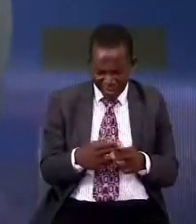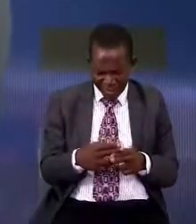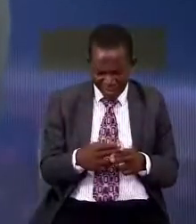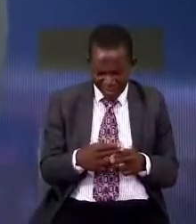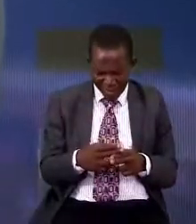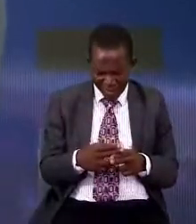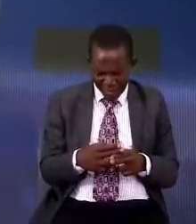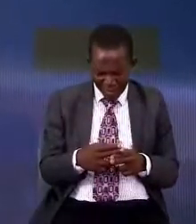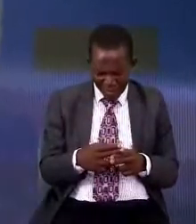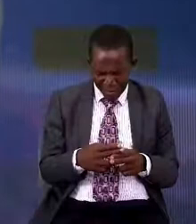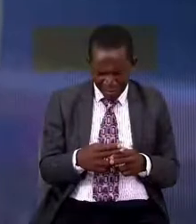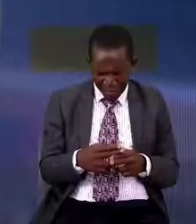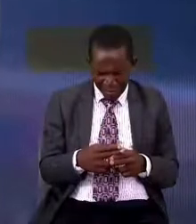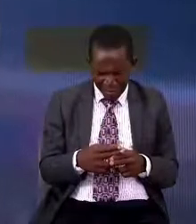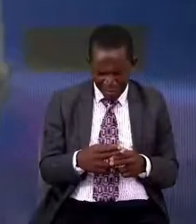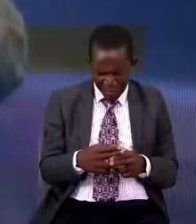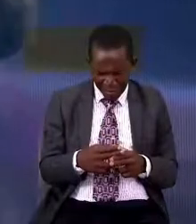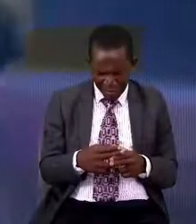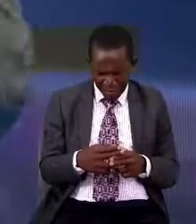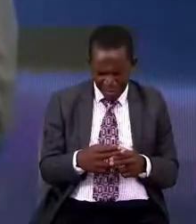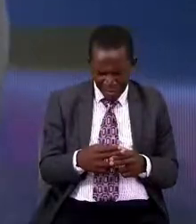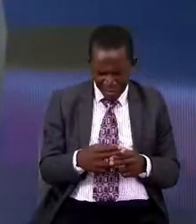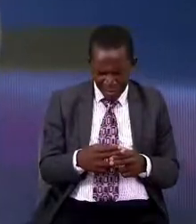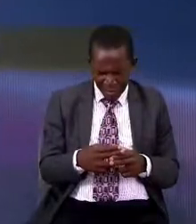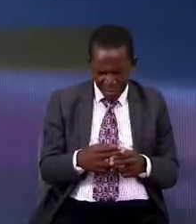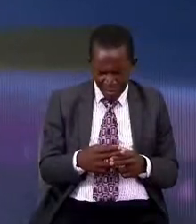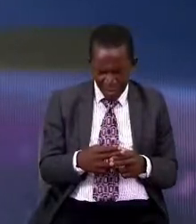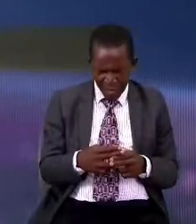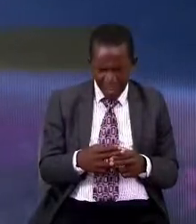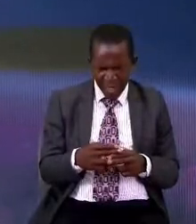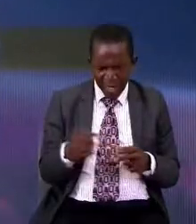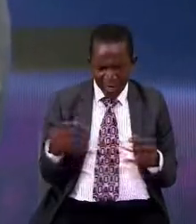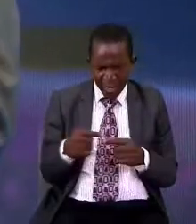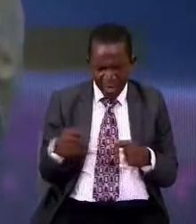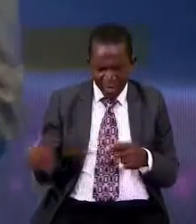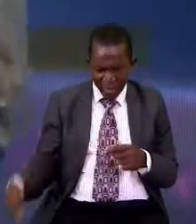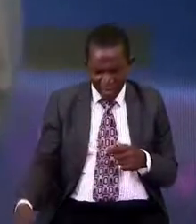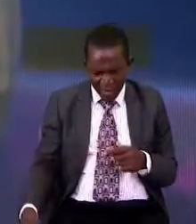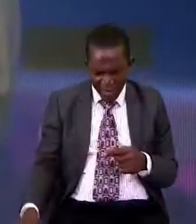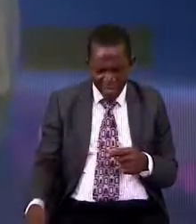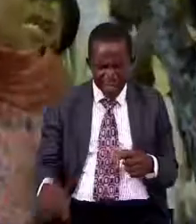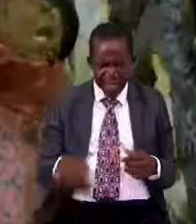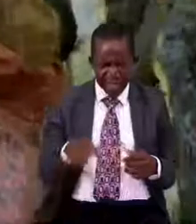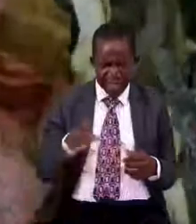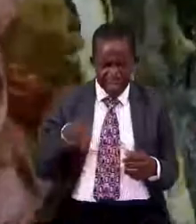L'arthrite, la poliomyélite, la langue, la jambe plus